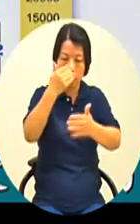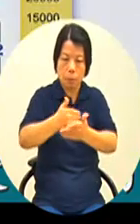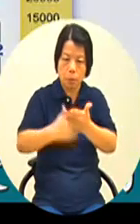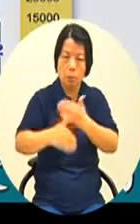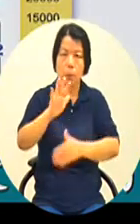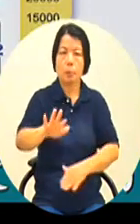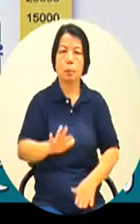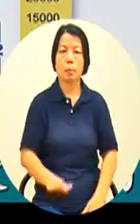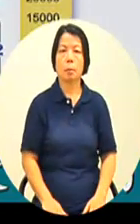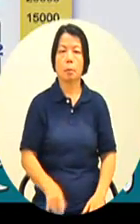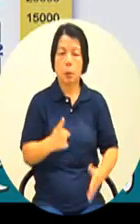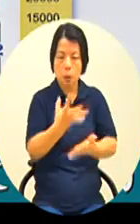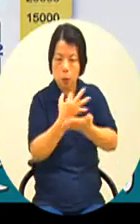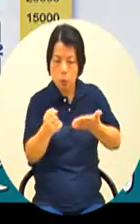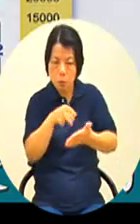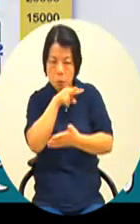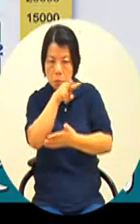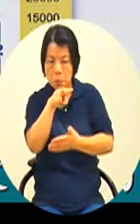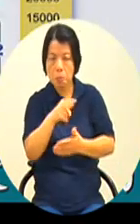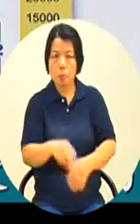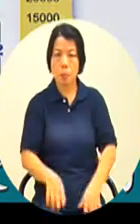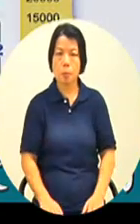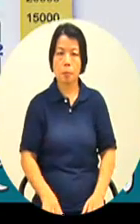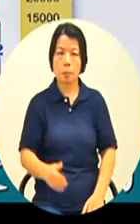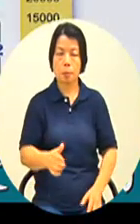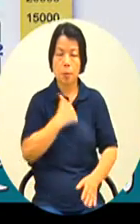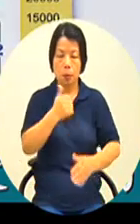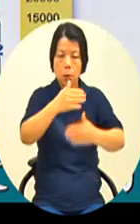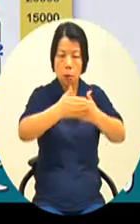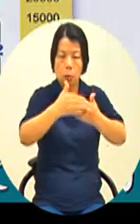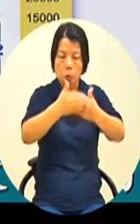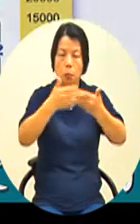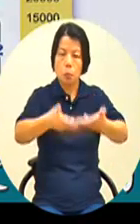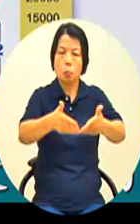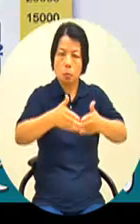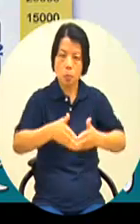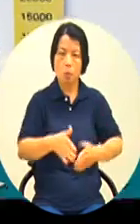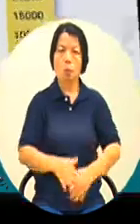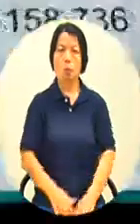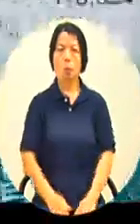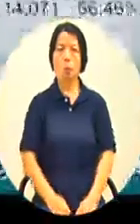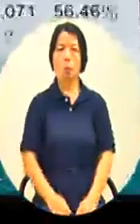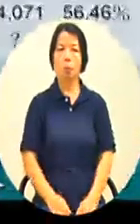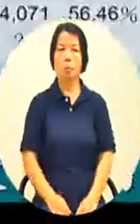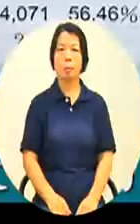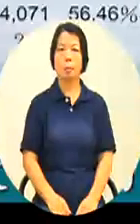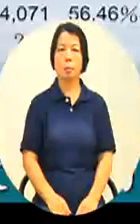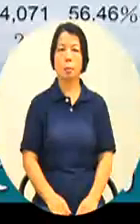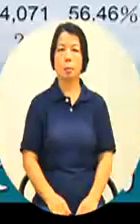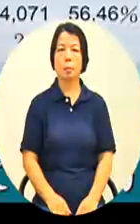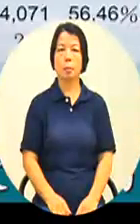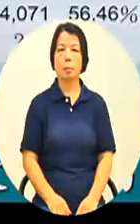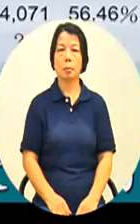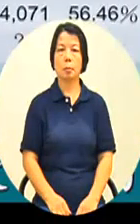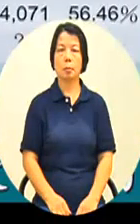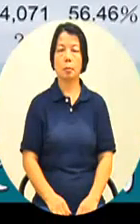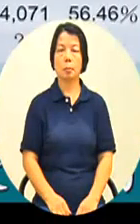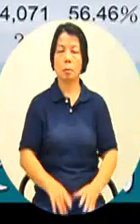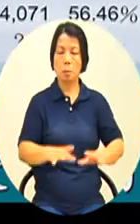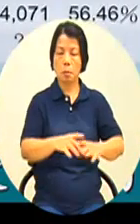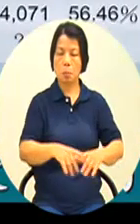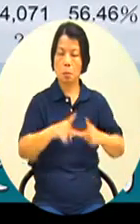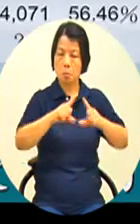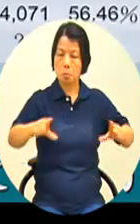这个数字看出来怎么样？其实陆客也是很重要， 算大客户啦。你做生意